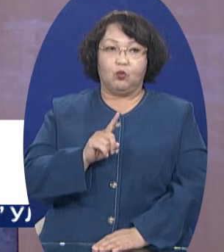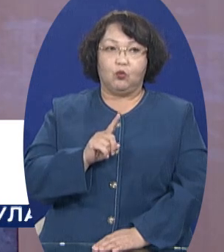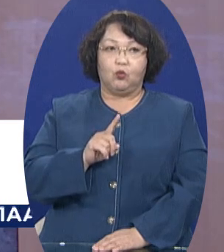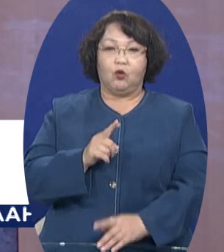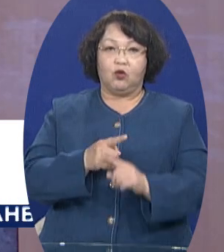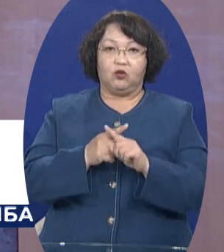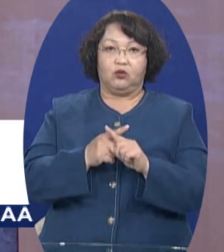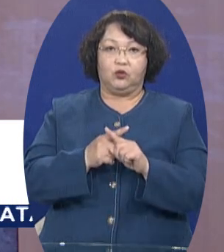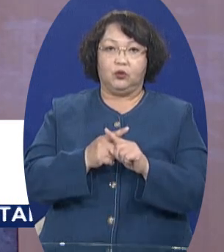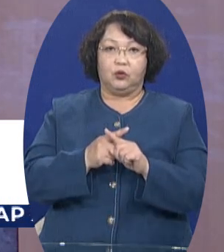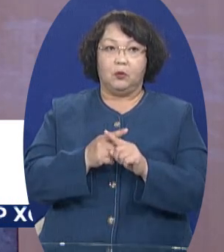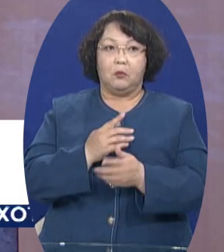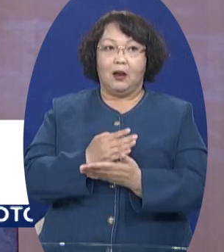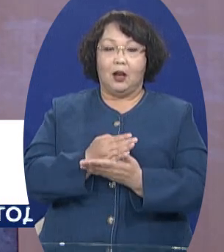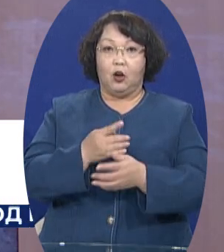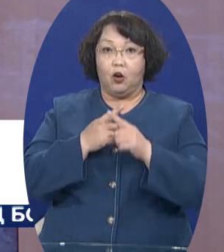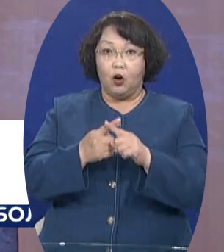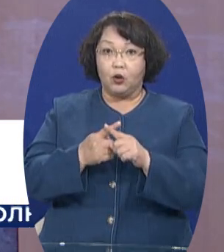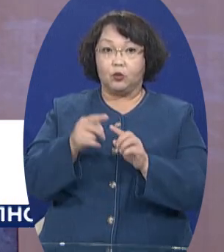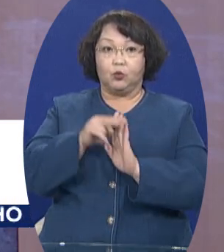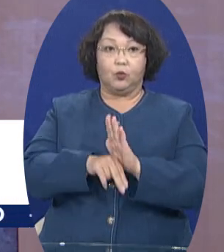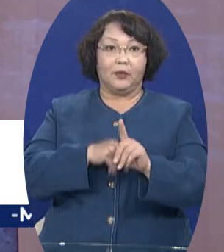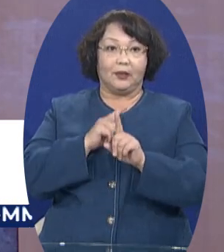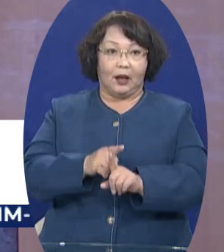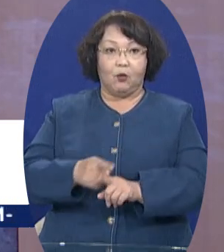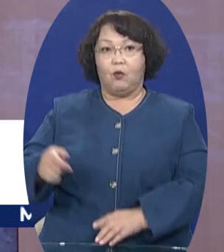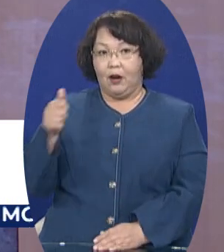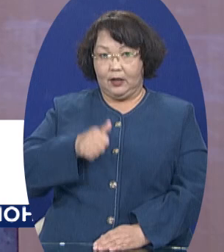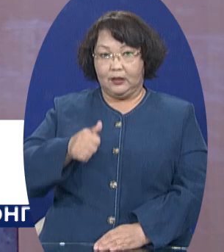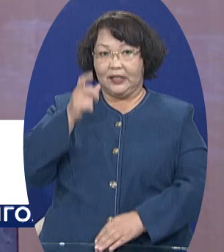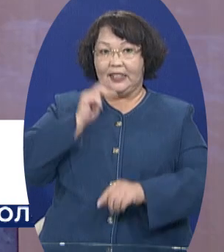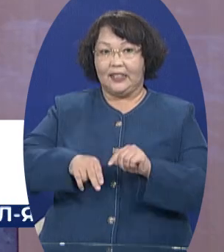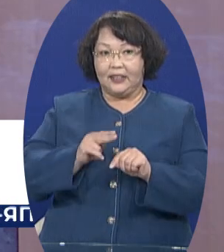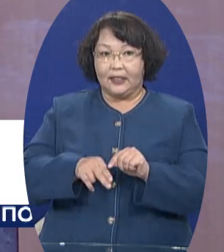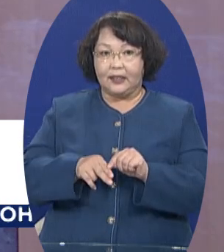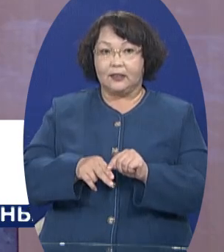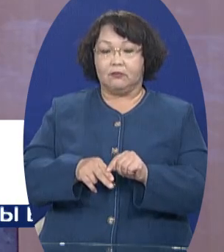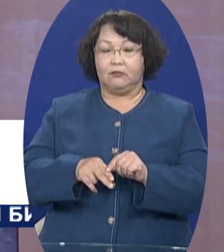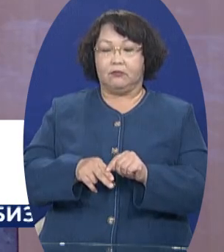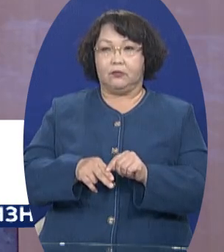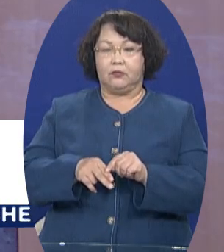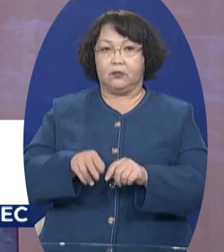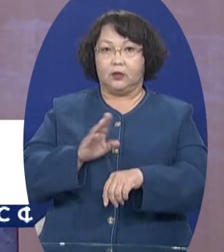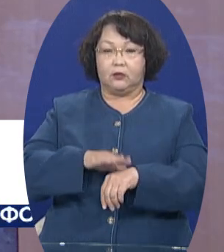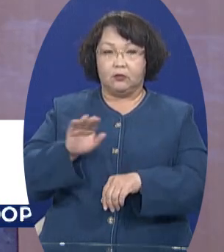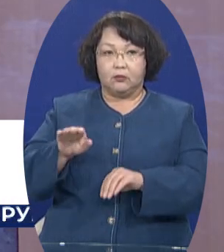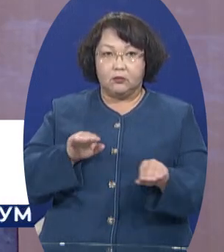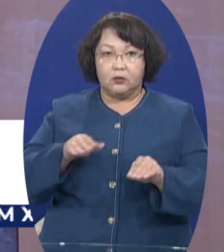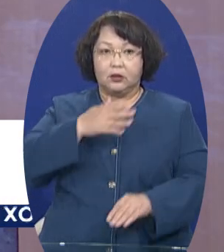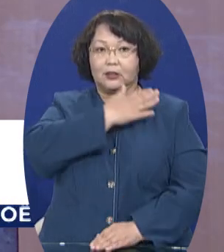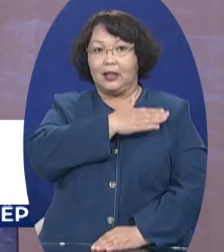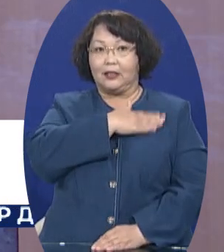зохицуулгыг хоригдсан үед энэ хоригдсан залтын хэрэгжилтийг хангах, за хяналт шалгалт тавих, за тухайн